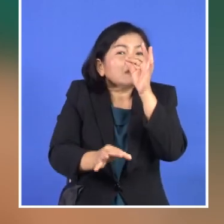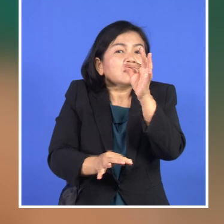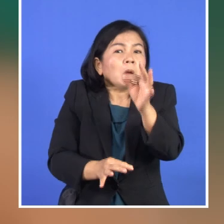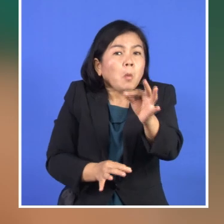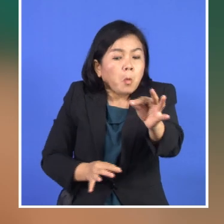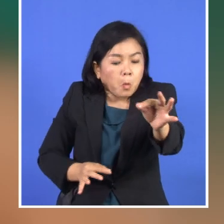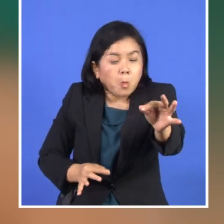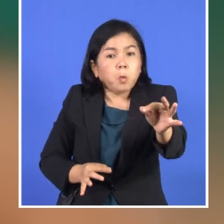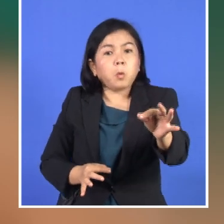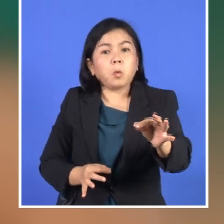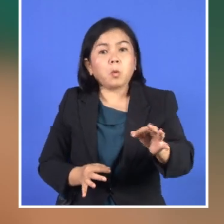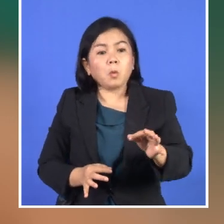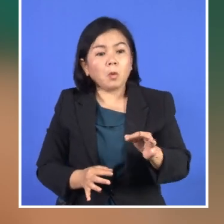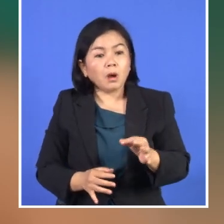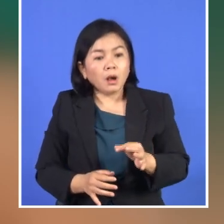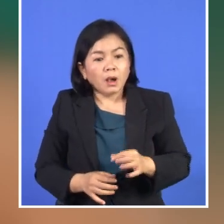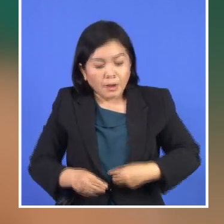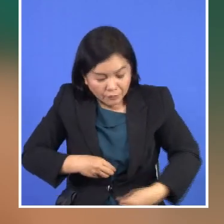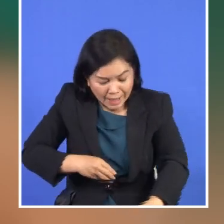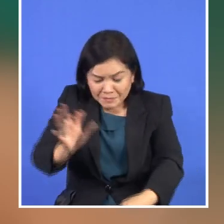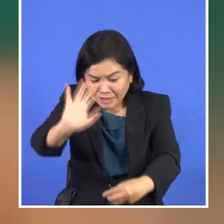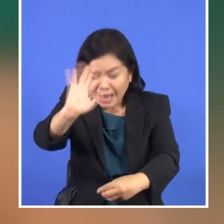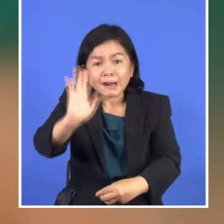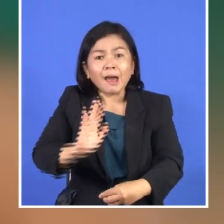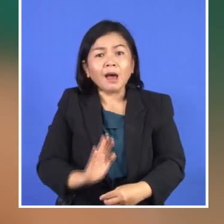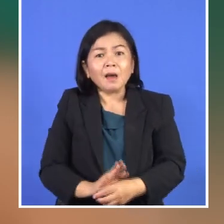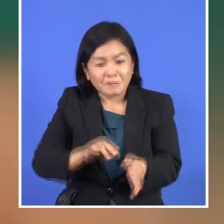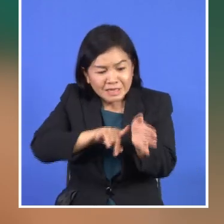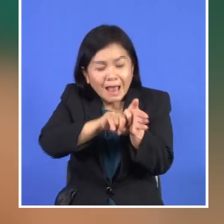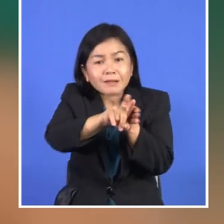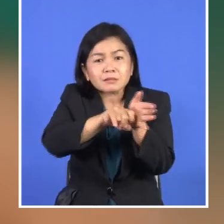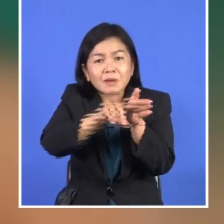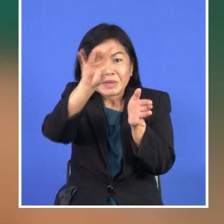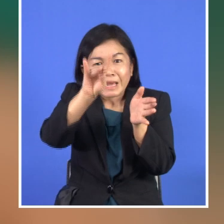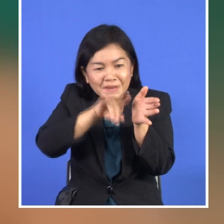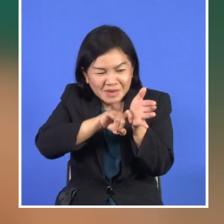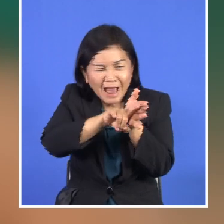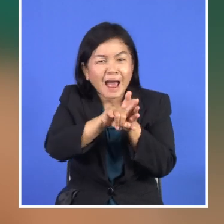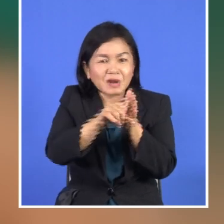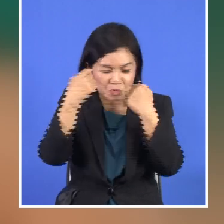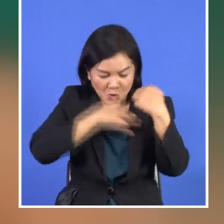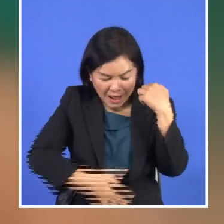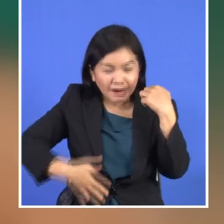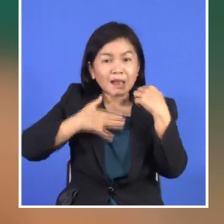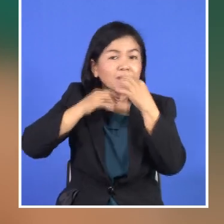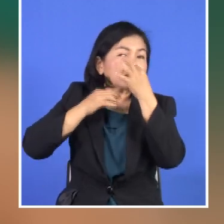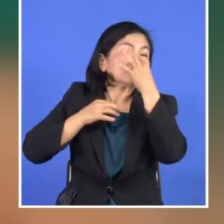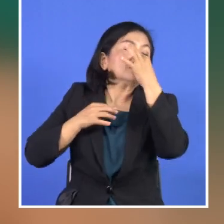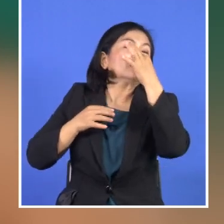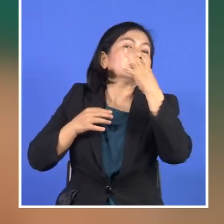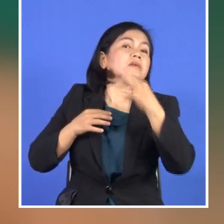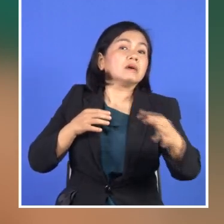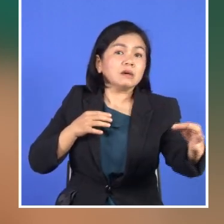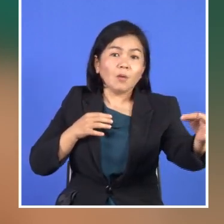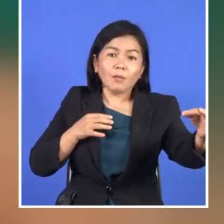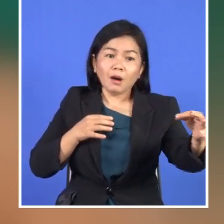าก ดึงไม่ใช่ดึงไส้ออกมานะ ไม่ใช่ นะ เหมือนไส้ไก่ไส้เป็ดเลย มันดึงไส้ออกมาเนี่ยเออ นี่คือพยาธิแล้วไม่ใช่ขอบชี